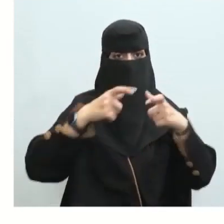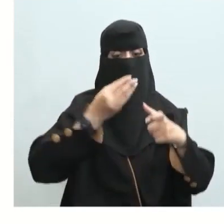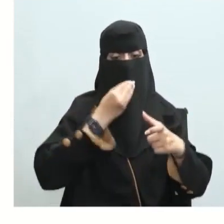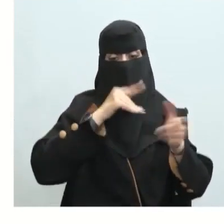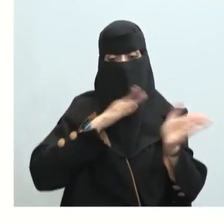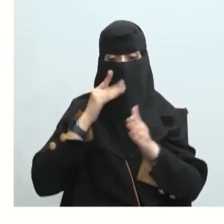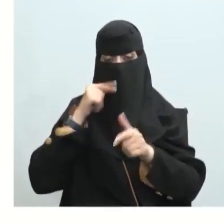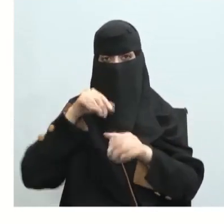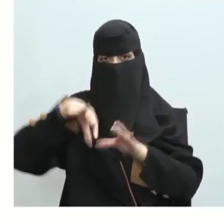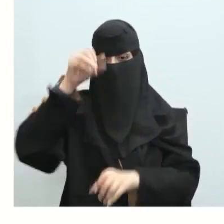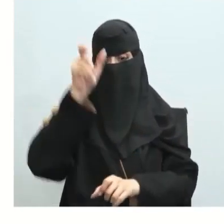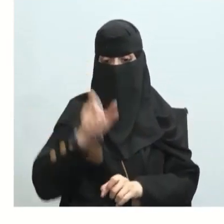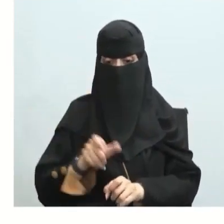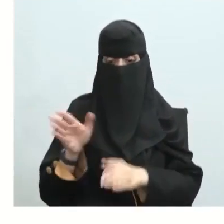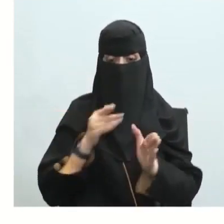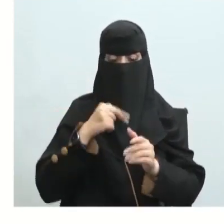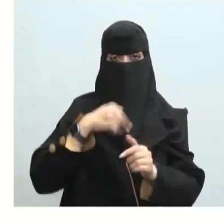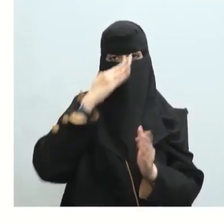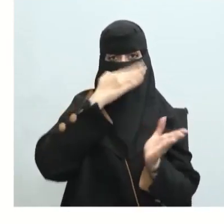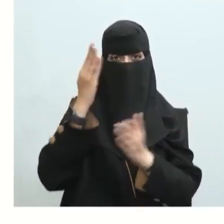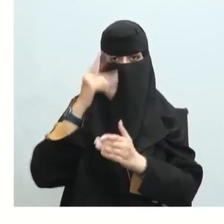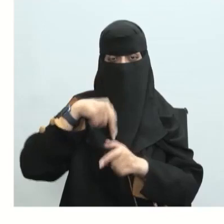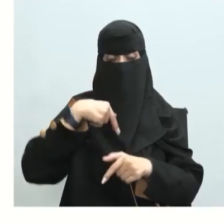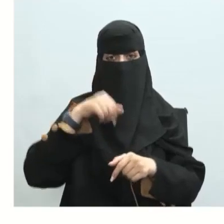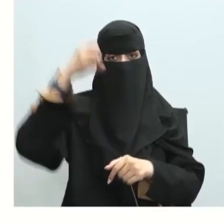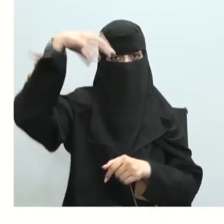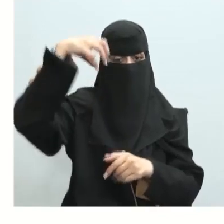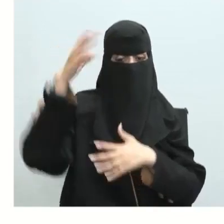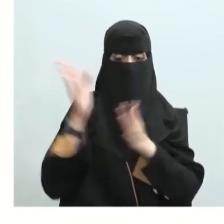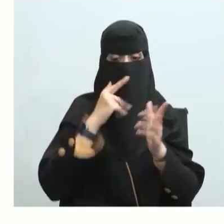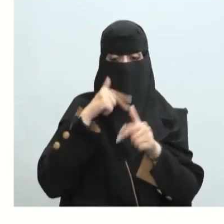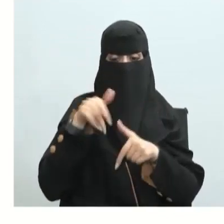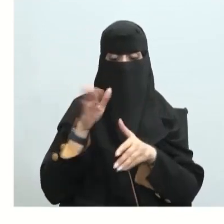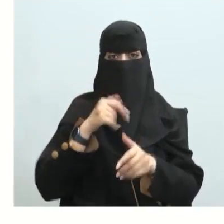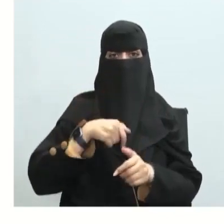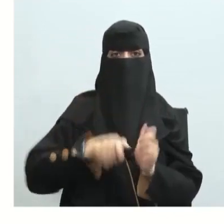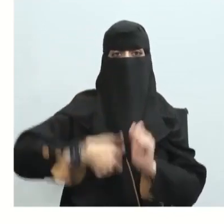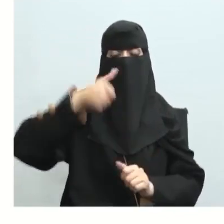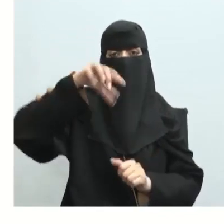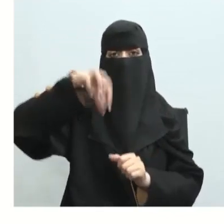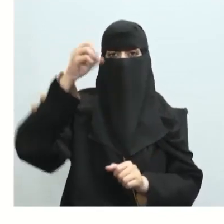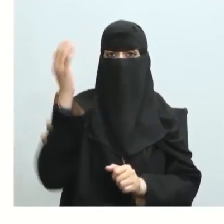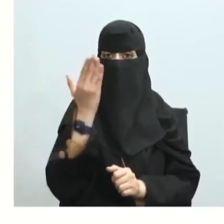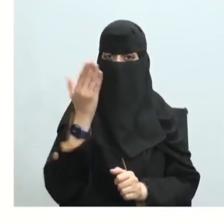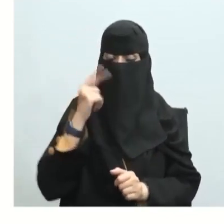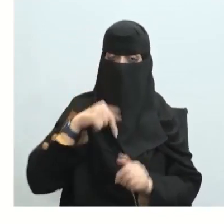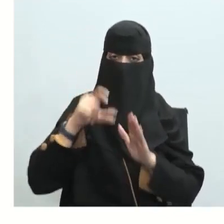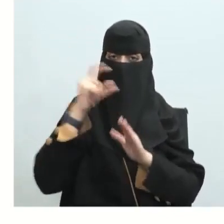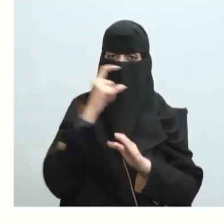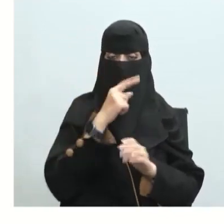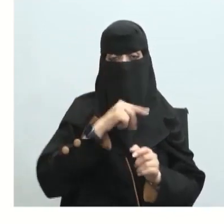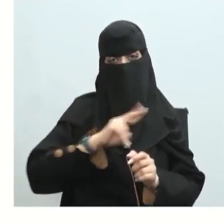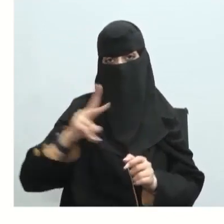ايضا خدمه اختر شخصيتك وخدمه التهاني وخدمه اجمل القصائد الابيات والعديد من